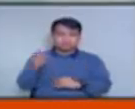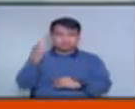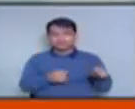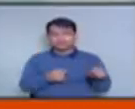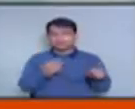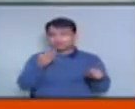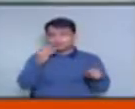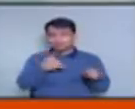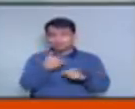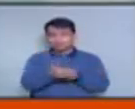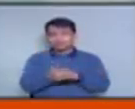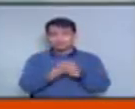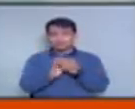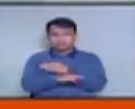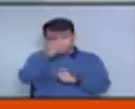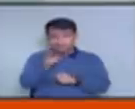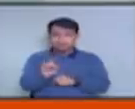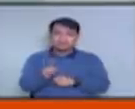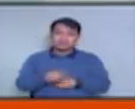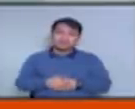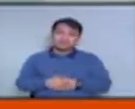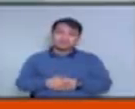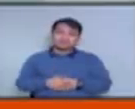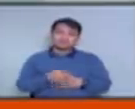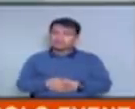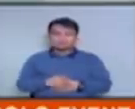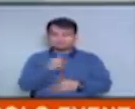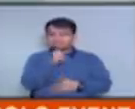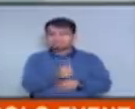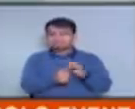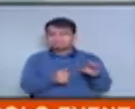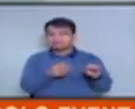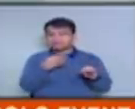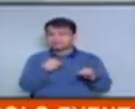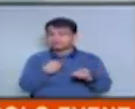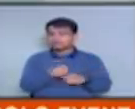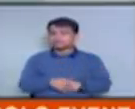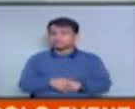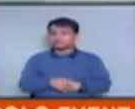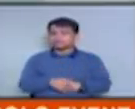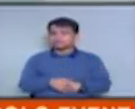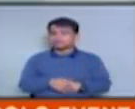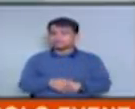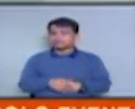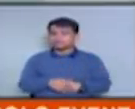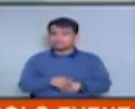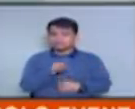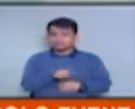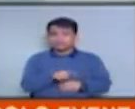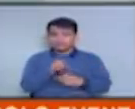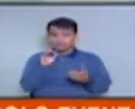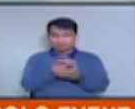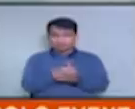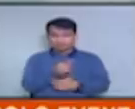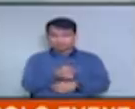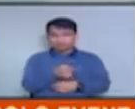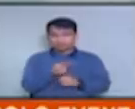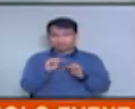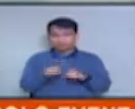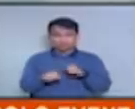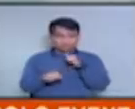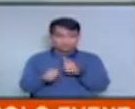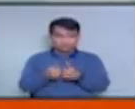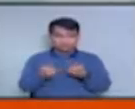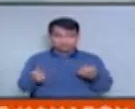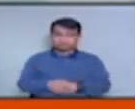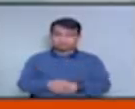ka daw hindi makapagbalikan sa kay daddy. Ano pong nagisagot niya? Ayaw na rin din po naman niya. Well, pero kayo po'y kasal pa rin. Kasal po. Hindi pa anad